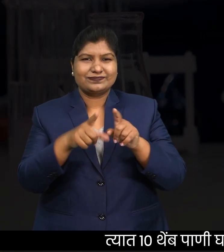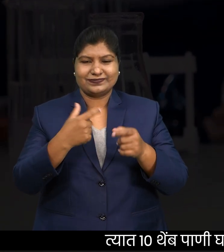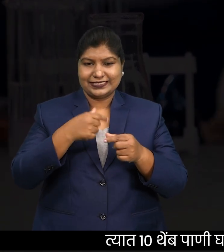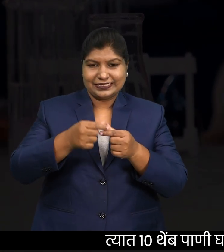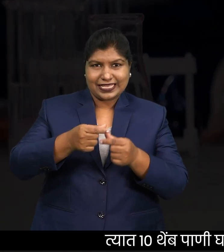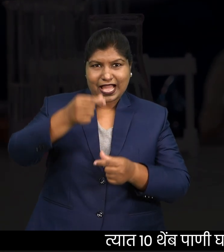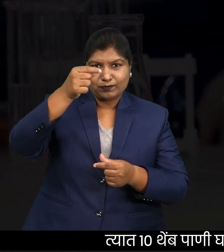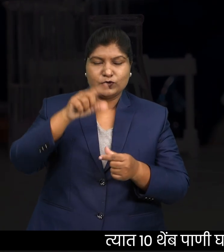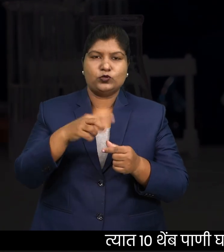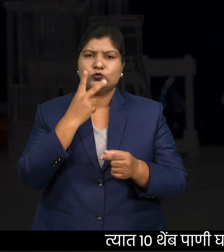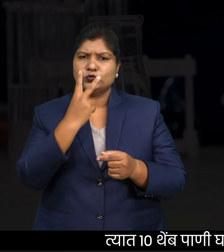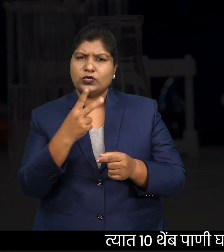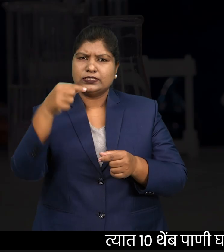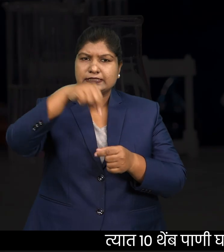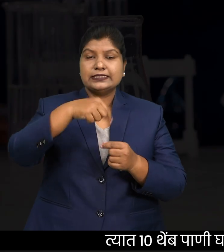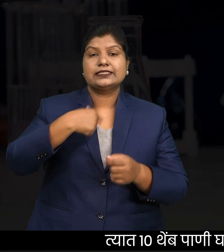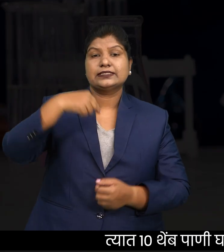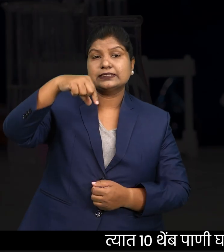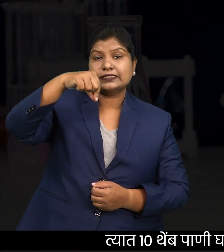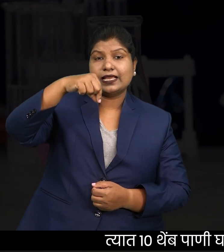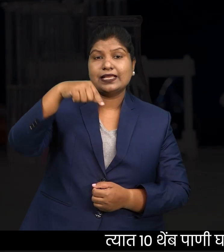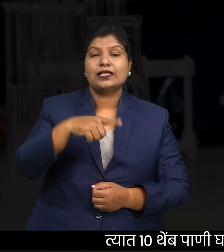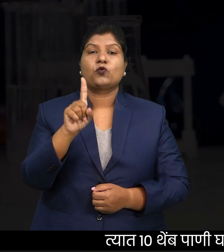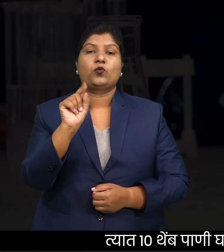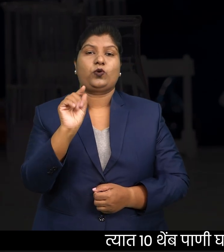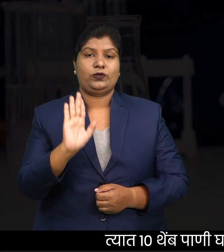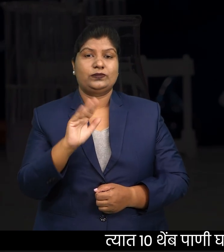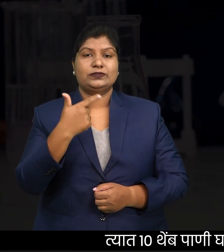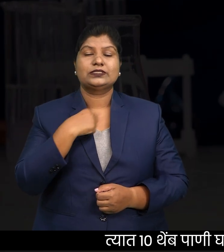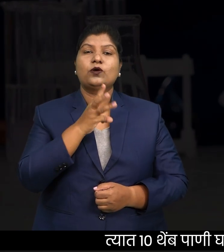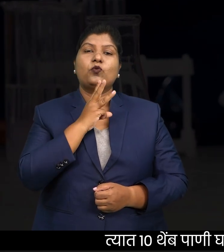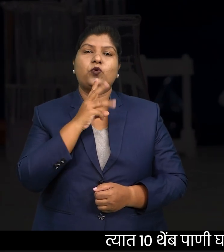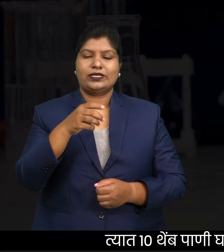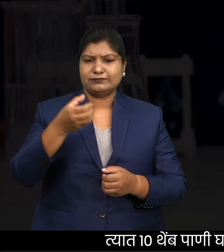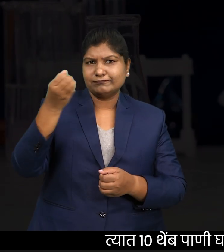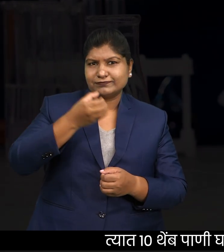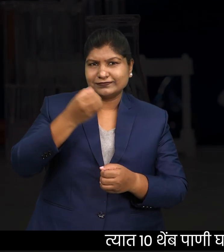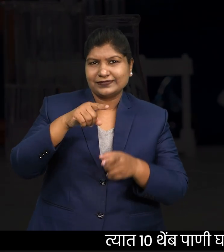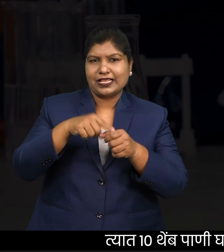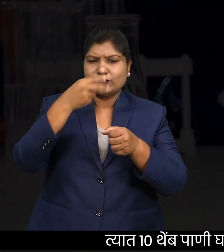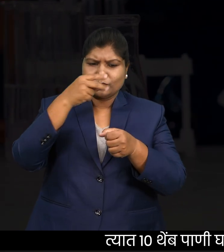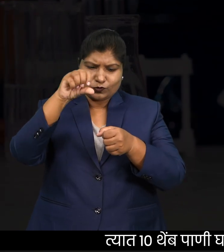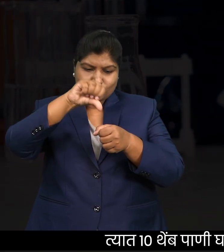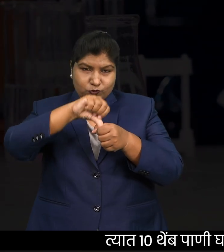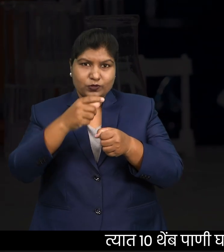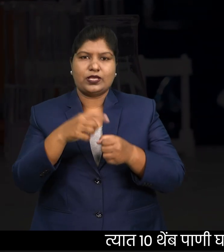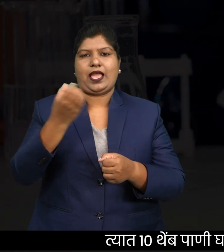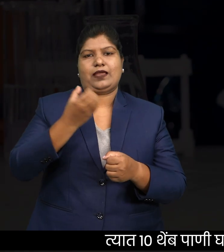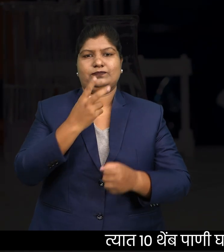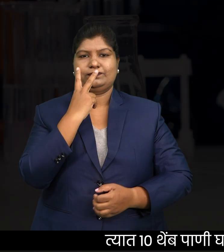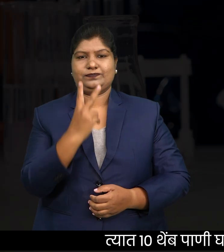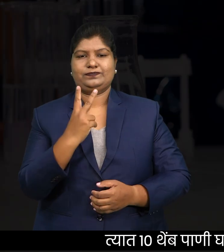त्यात 10 थेंब पाणी घाला आणि चाचणी नळी, परीक्षा नळी हलवा.